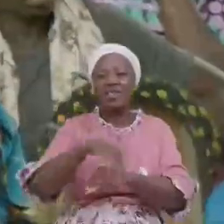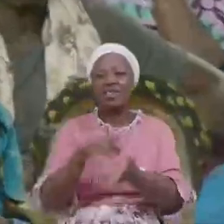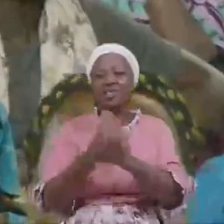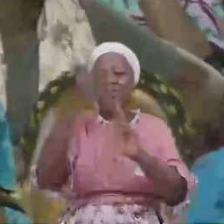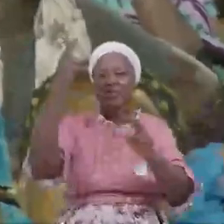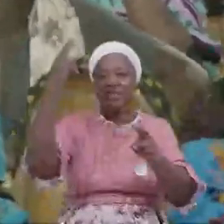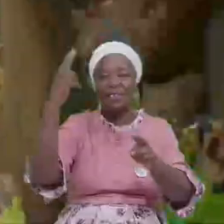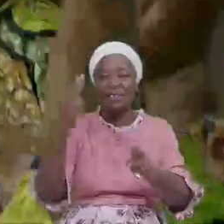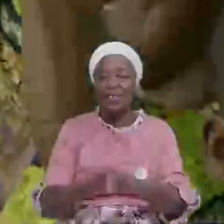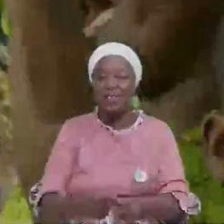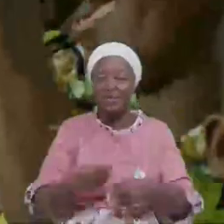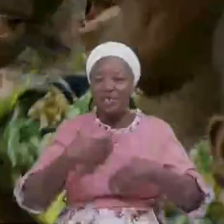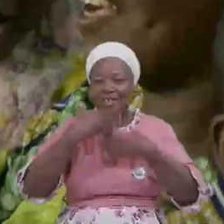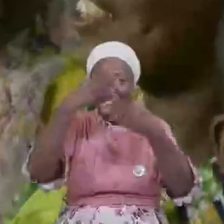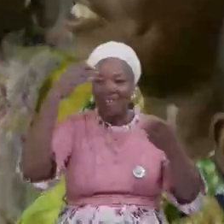Amen.